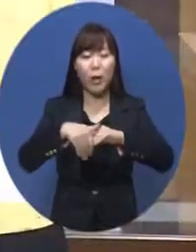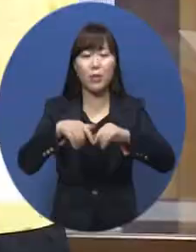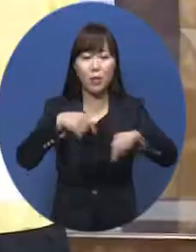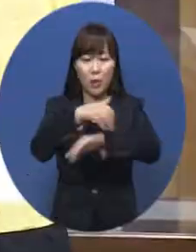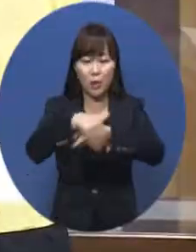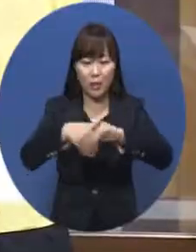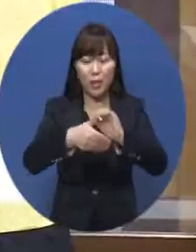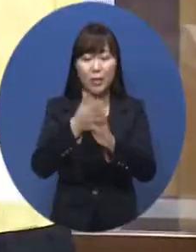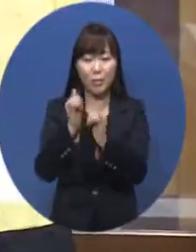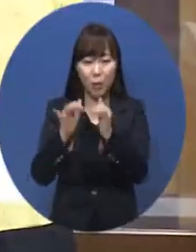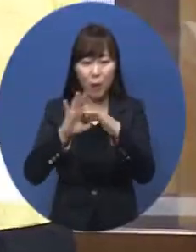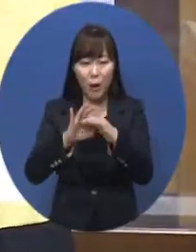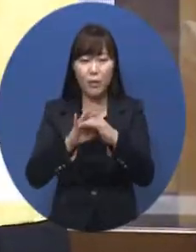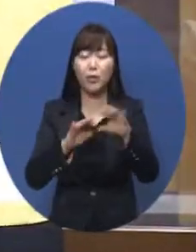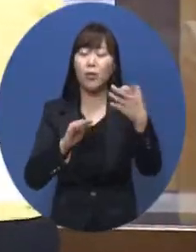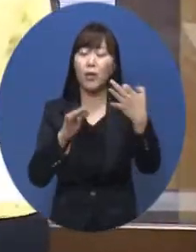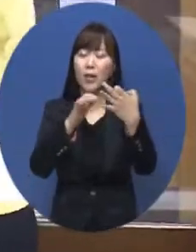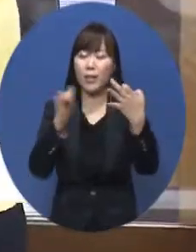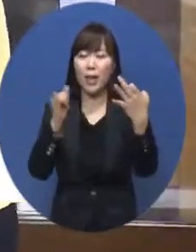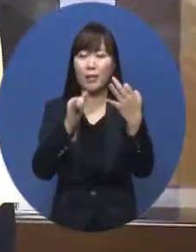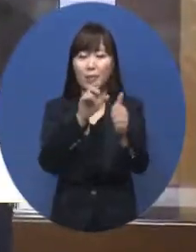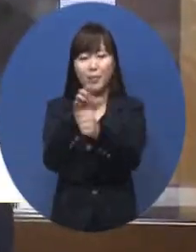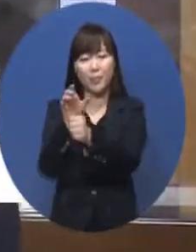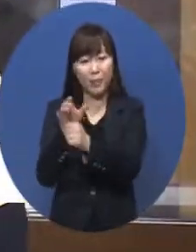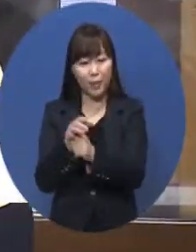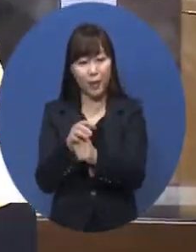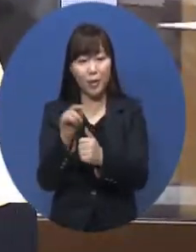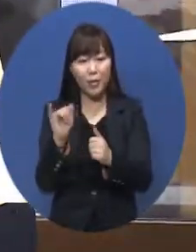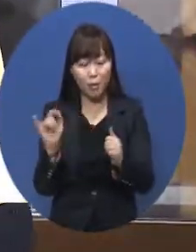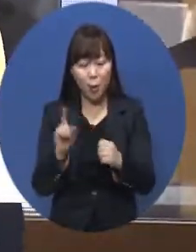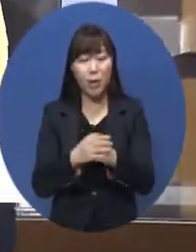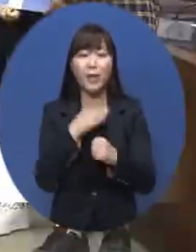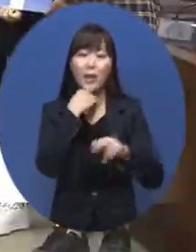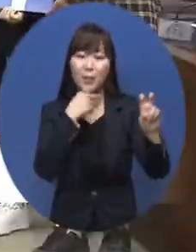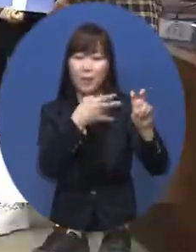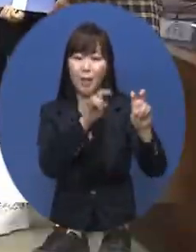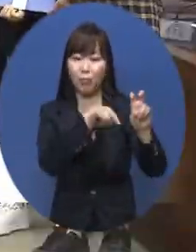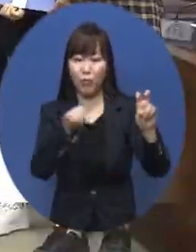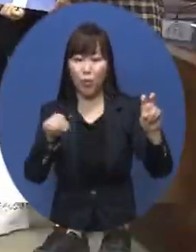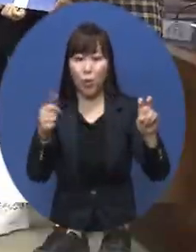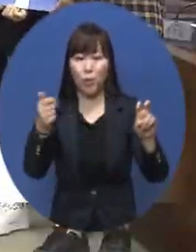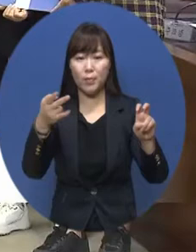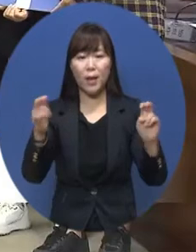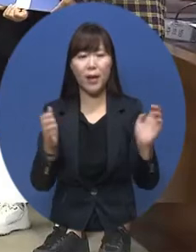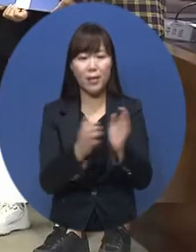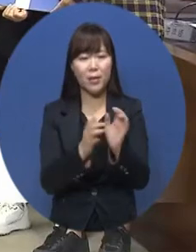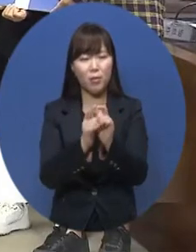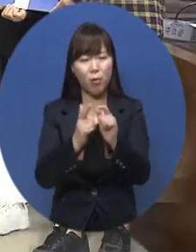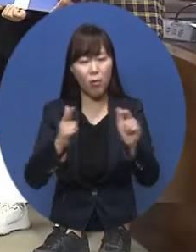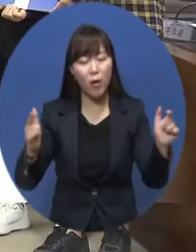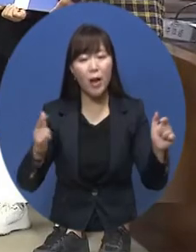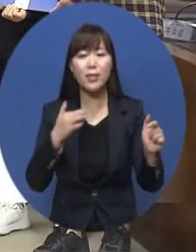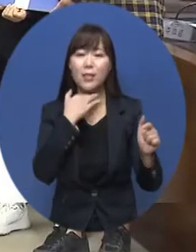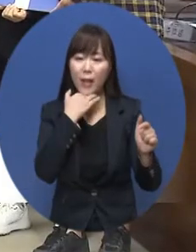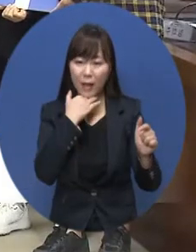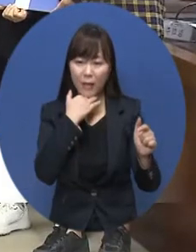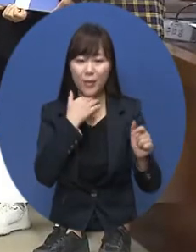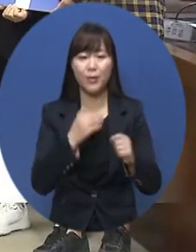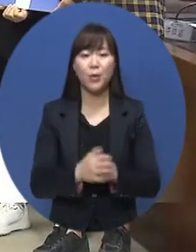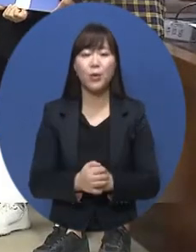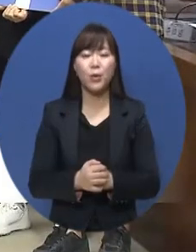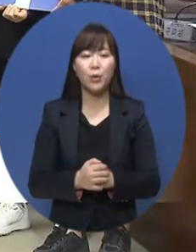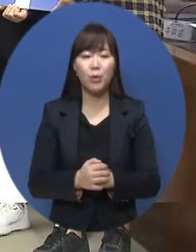서포터즈 14명을 위촉했습니다. 이들 서포터즈는 20대부터 50대까지 다양한 연령층으로 구성되어